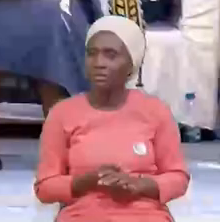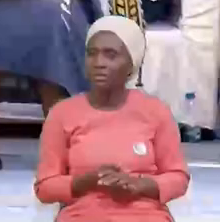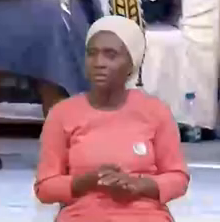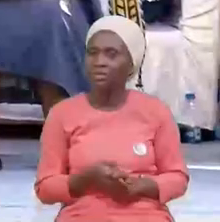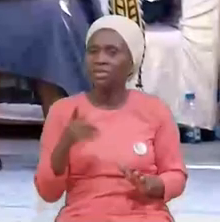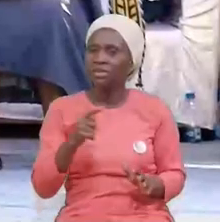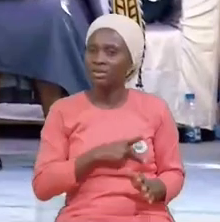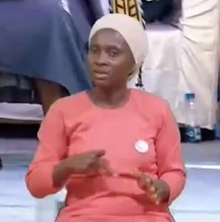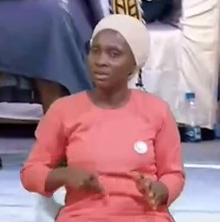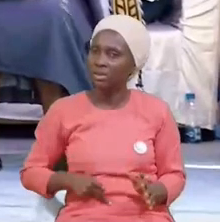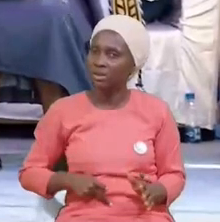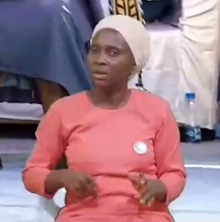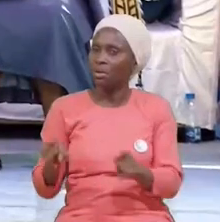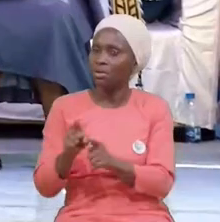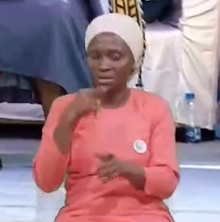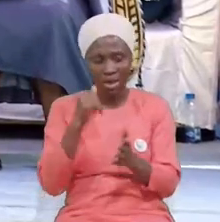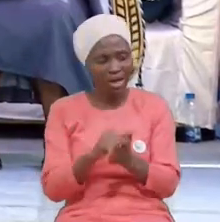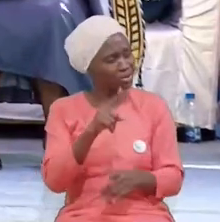Et le roi dit, tu ne peux pas.